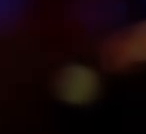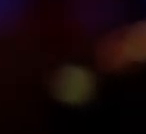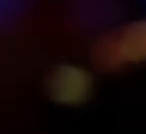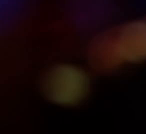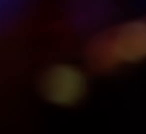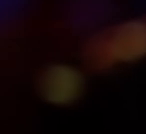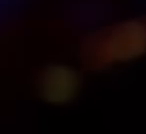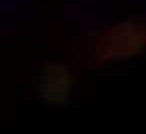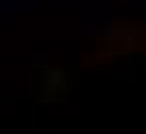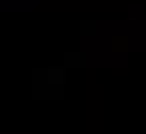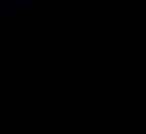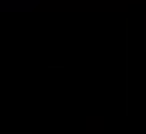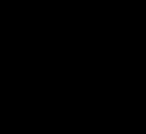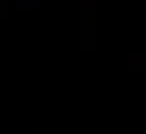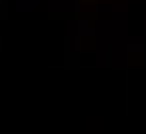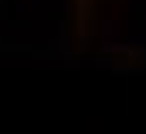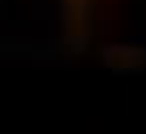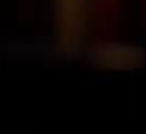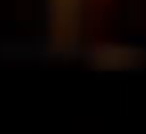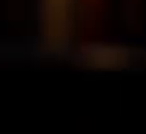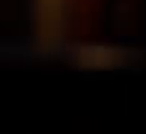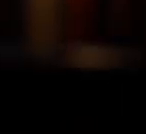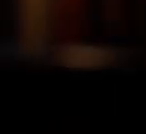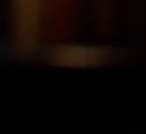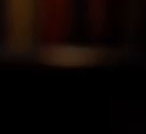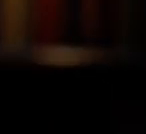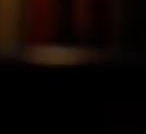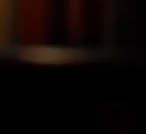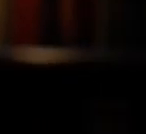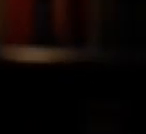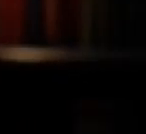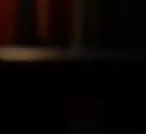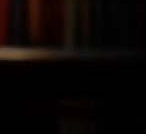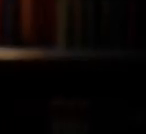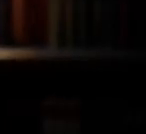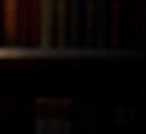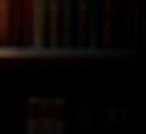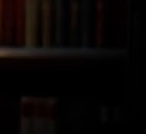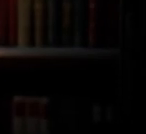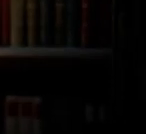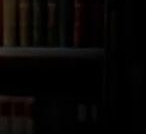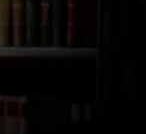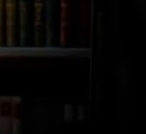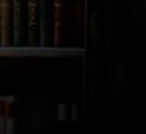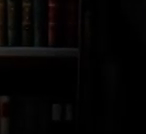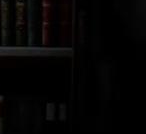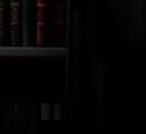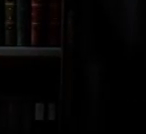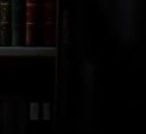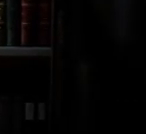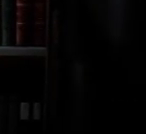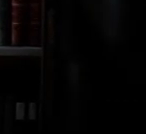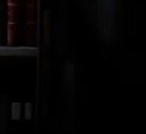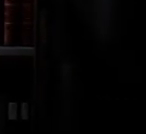1912-1944 yillarda yashab o'tgan ulug' o'zbek shoiri Usmon Nosirning she'rlari tavsiya etiladi.